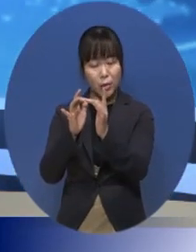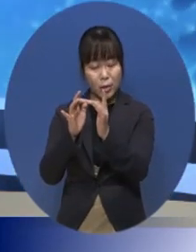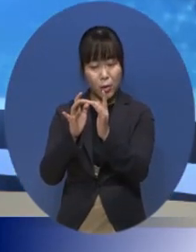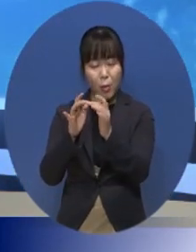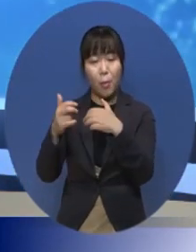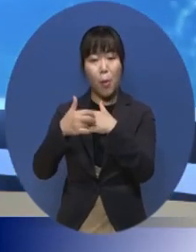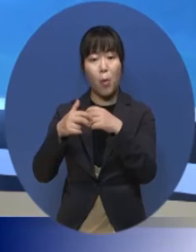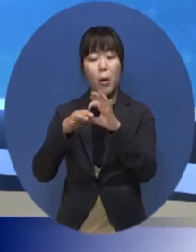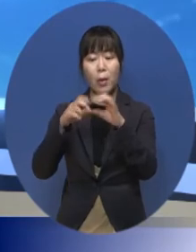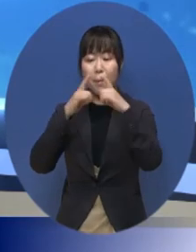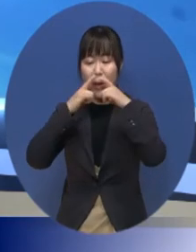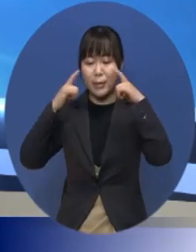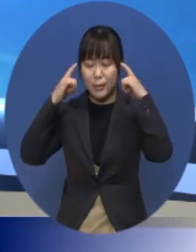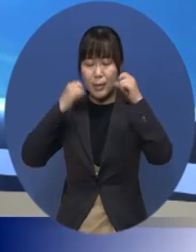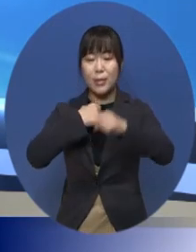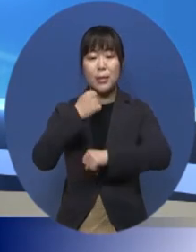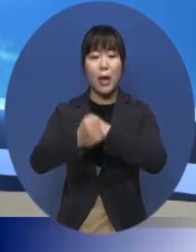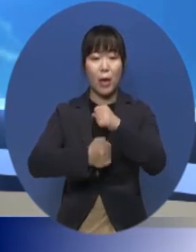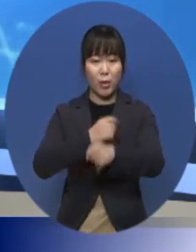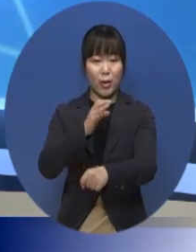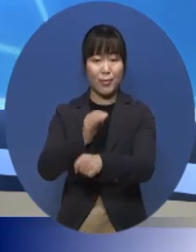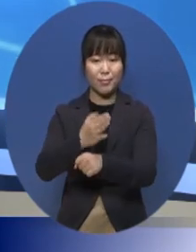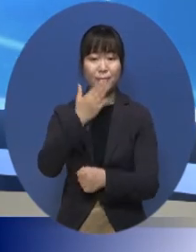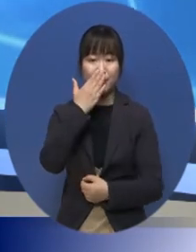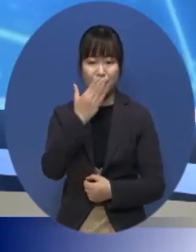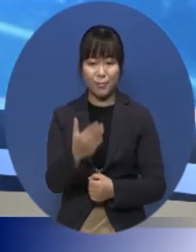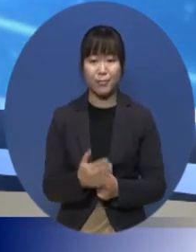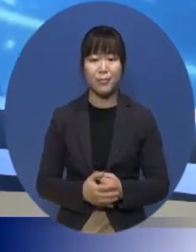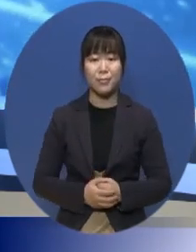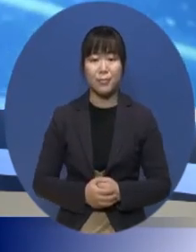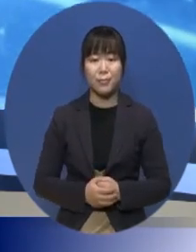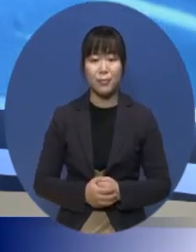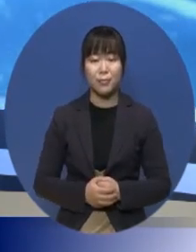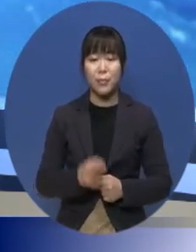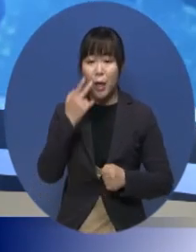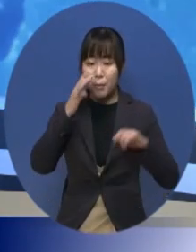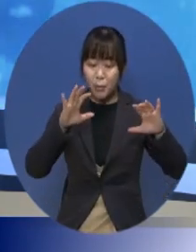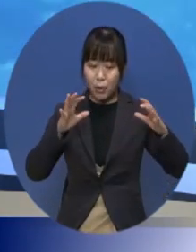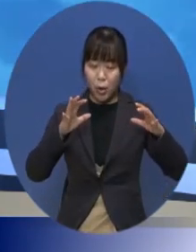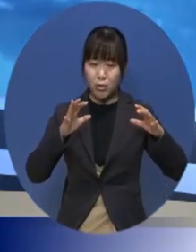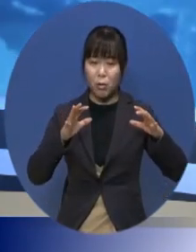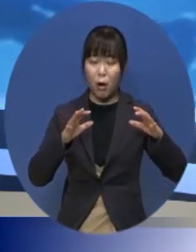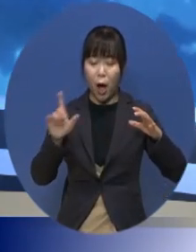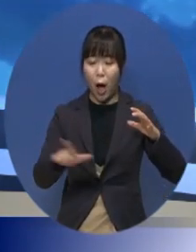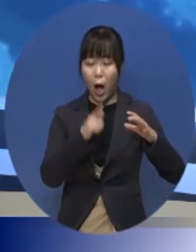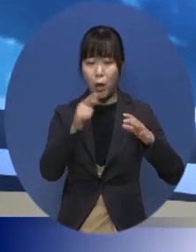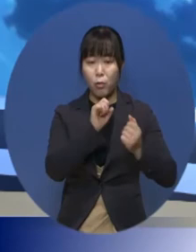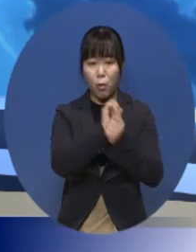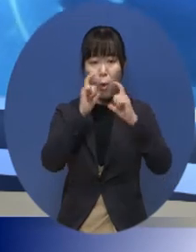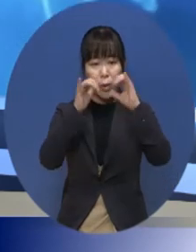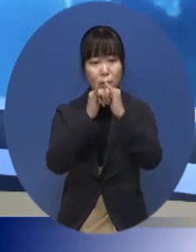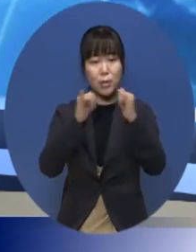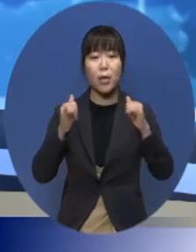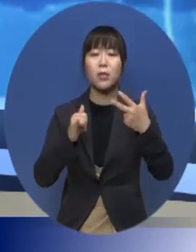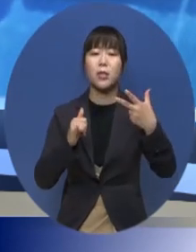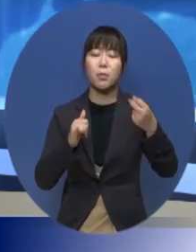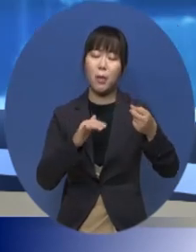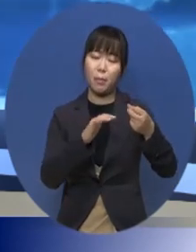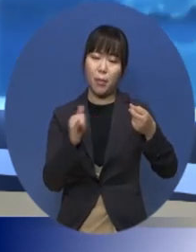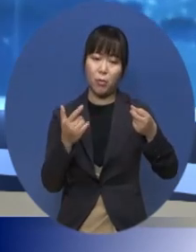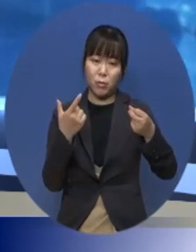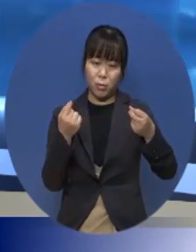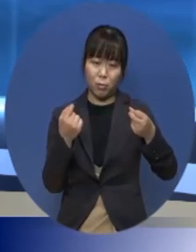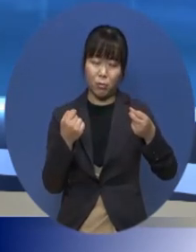등에서 보건용 마스크를 자유롭게 구매할 수 있게 됐습니다. 미국에서는 하루 확진자가 7만 명에 달하는